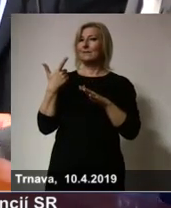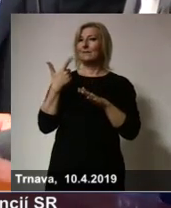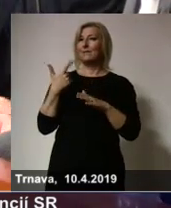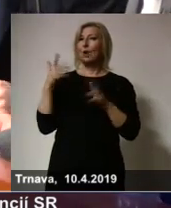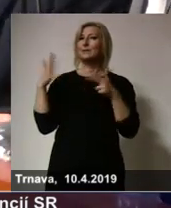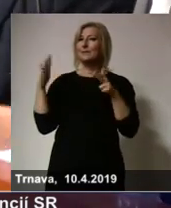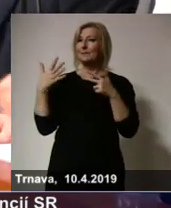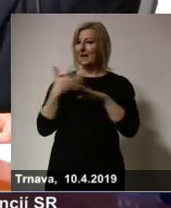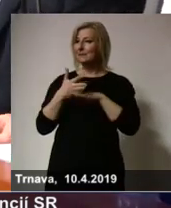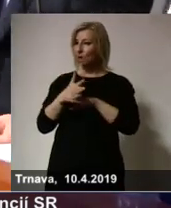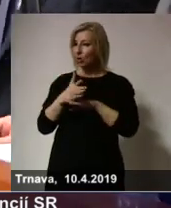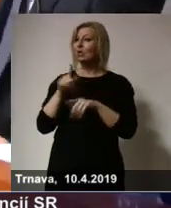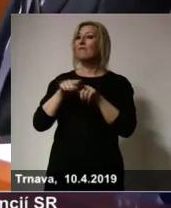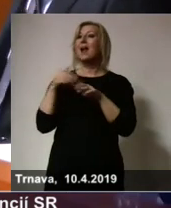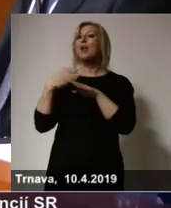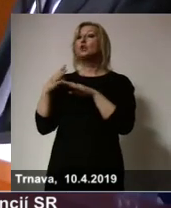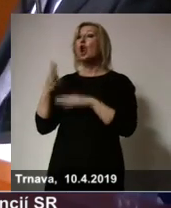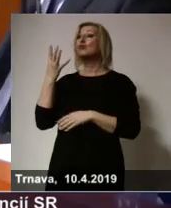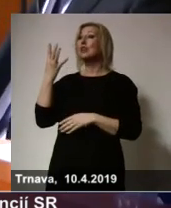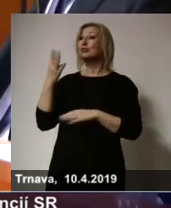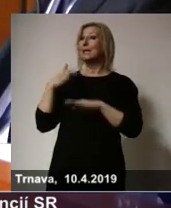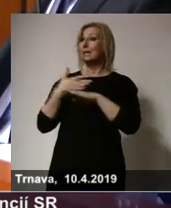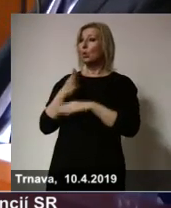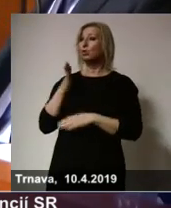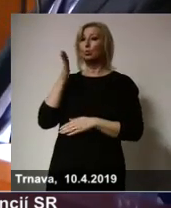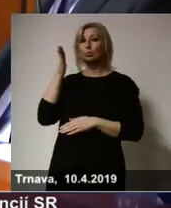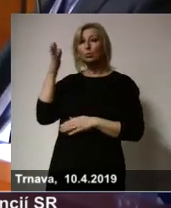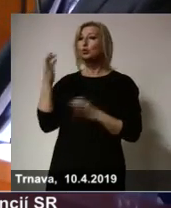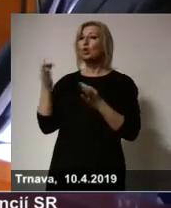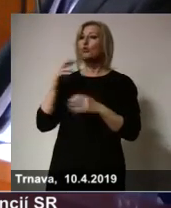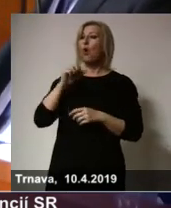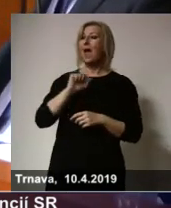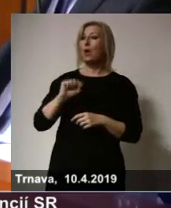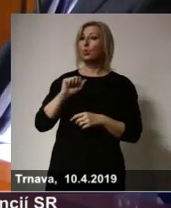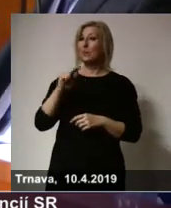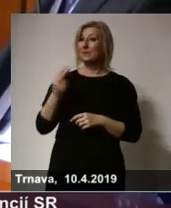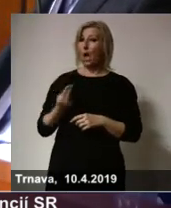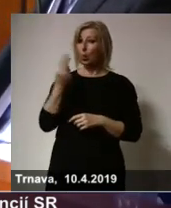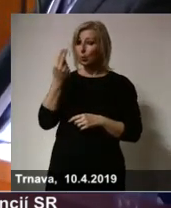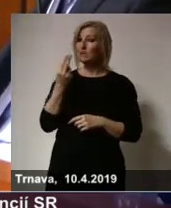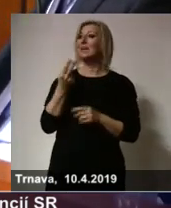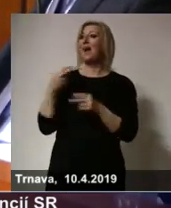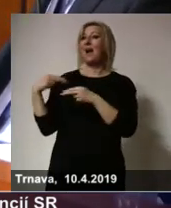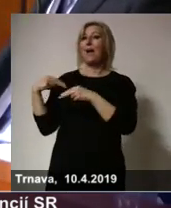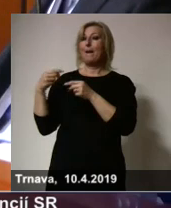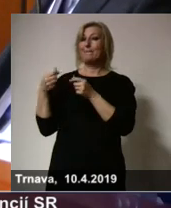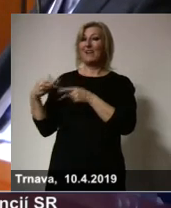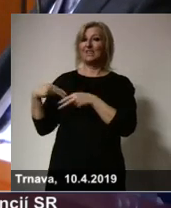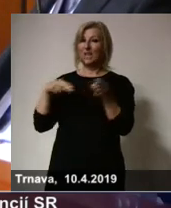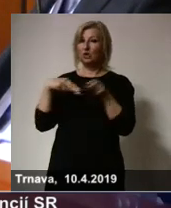4 milióny budú slúžiť na predfinancovanie projektu z Európskej únie a táto časť úveru sa proste potom do